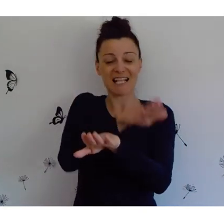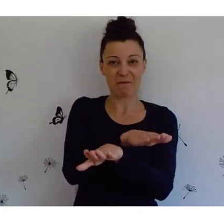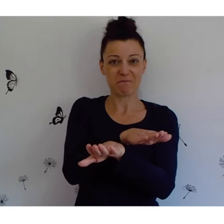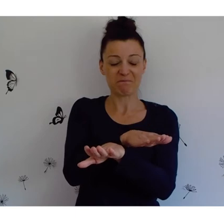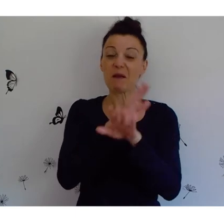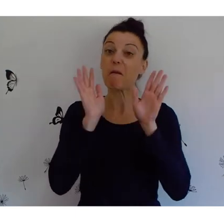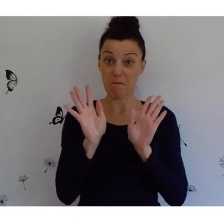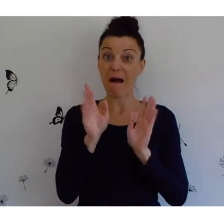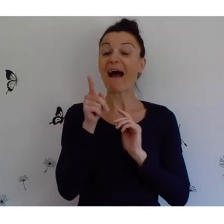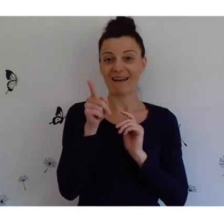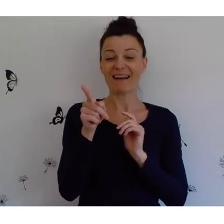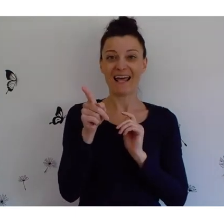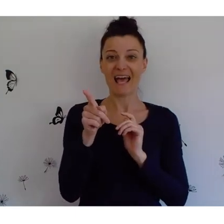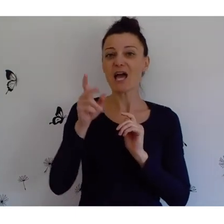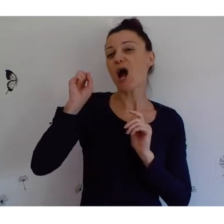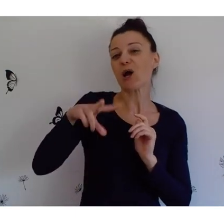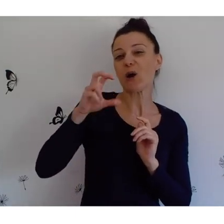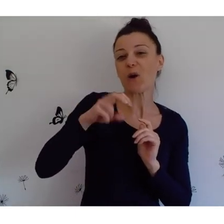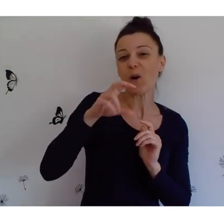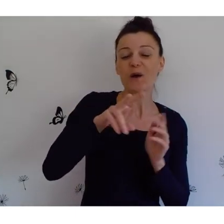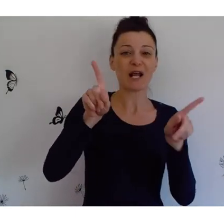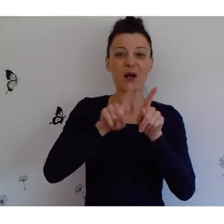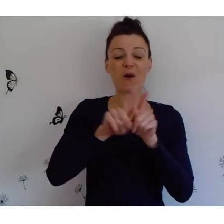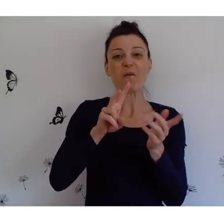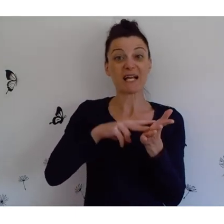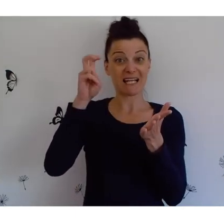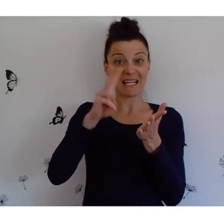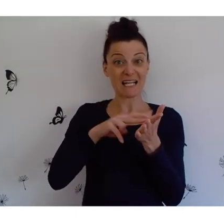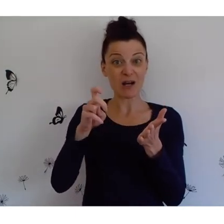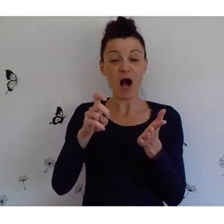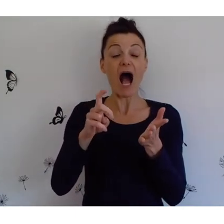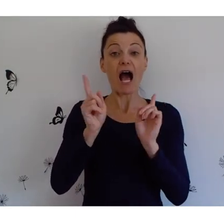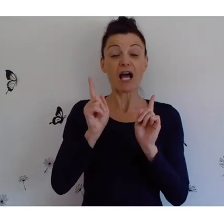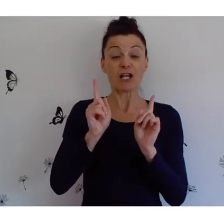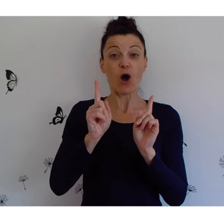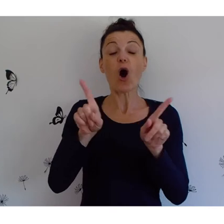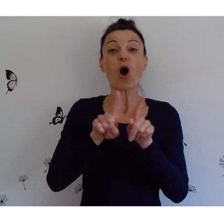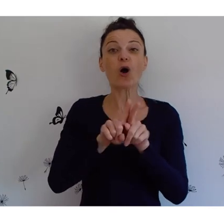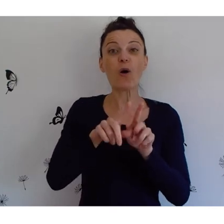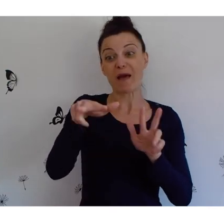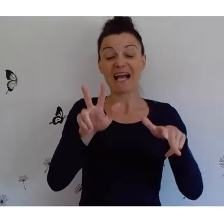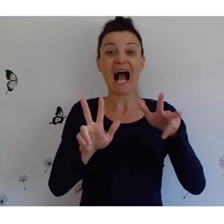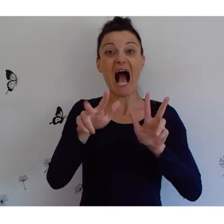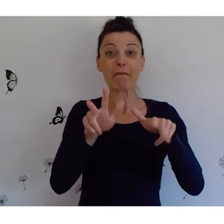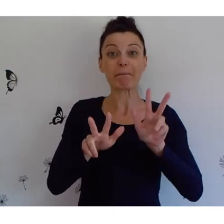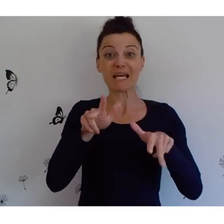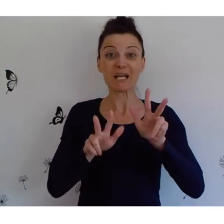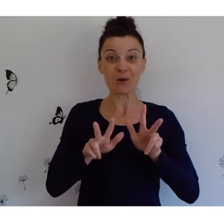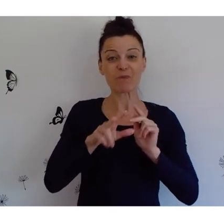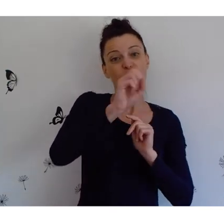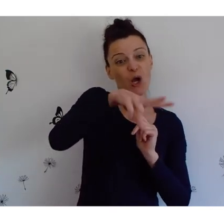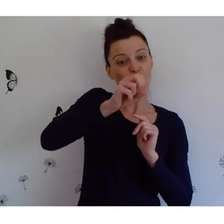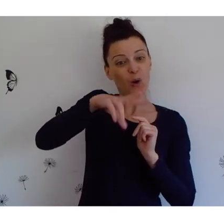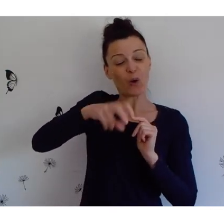Anche così, però, correva come un grillo, anzi, come un gambero. Correva all'indietro